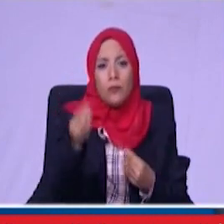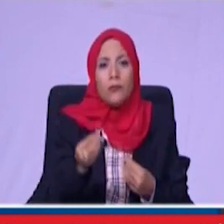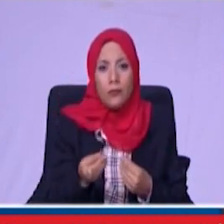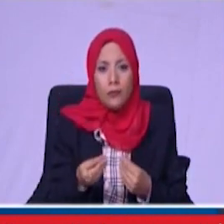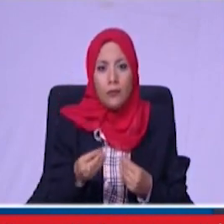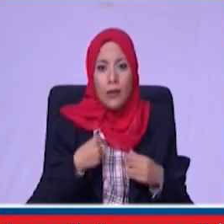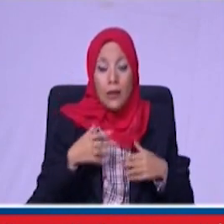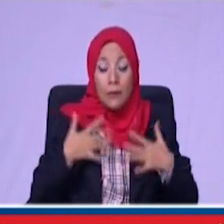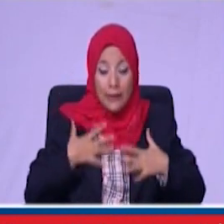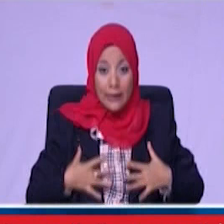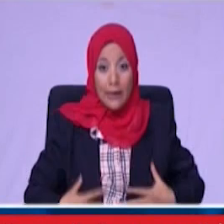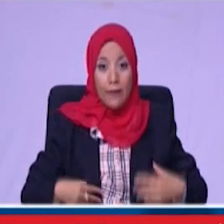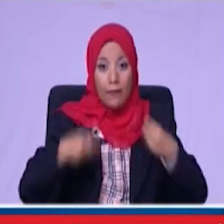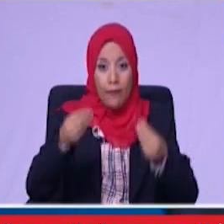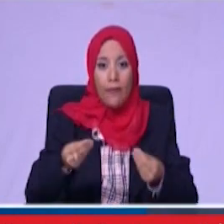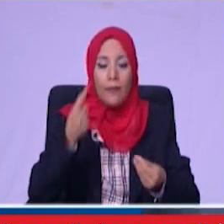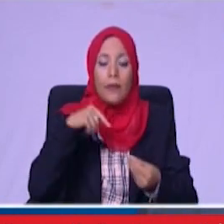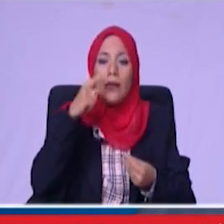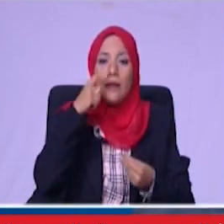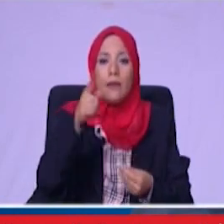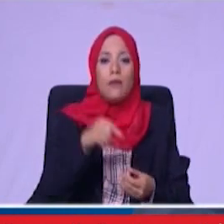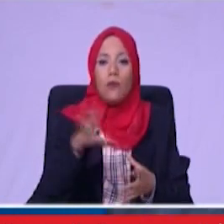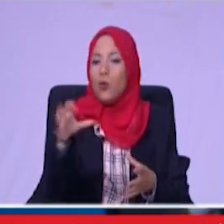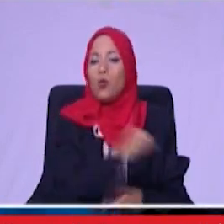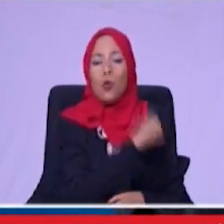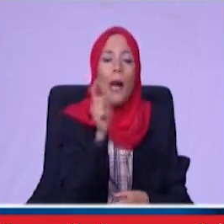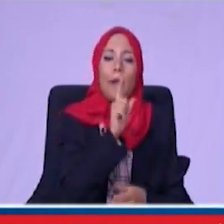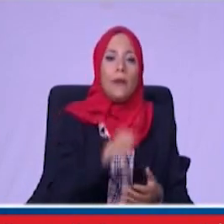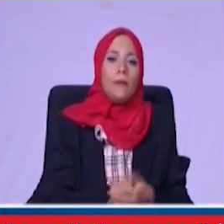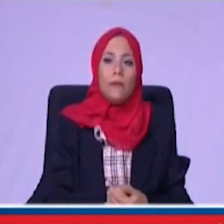البسه رداء الايمان فلا انزعه عنه ابدا